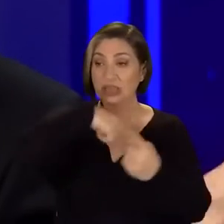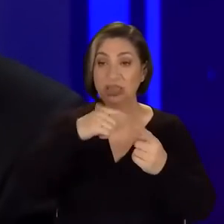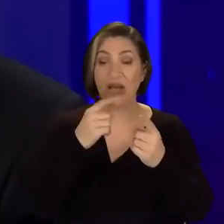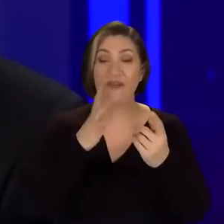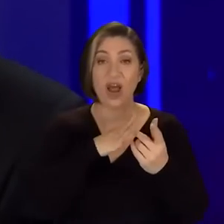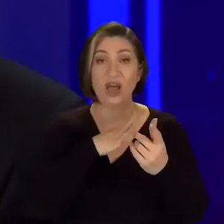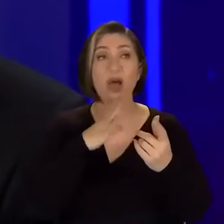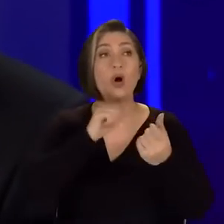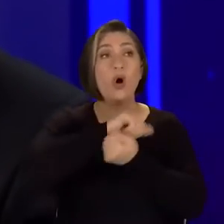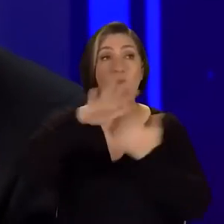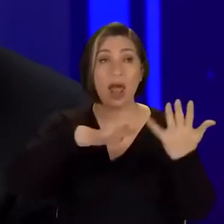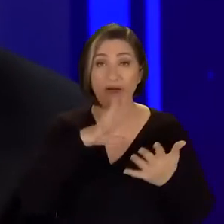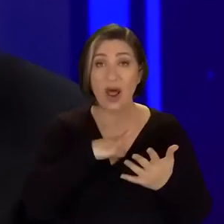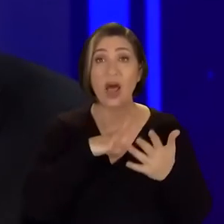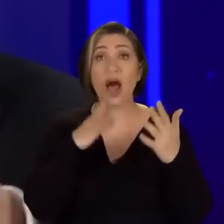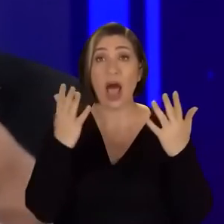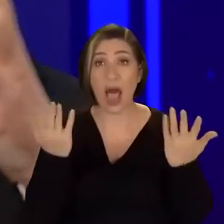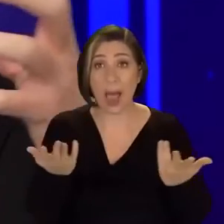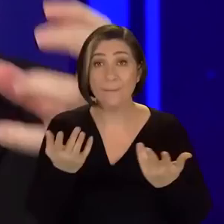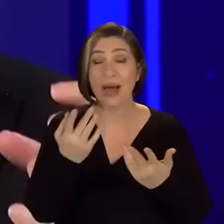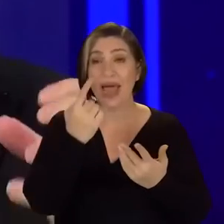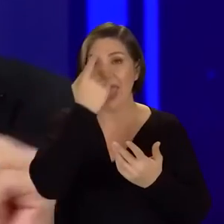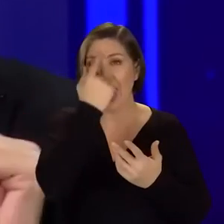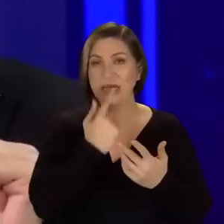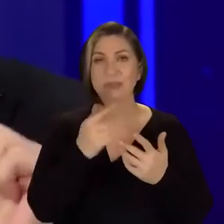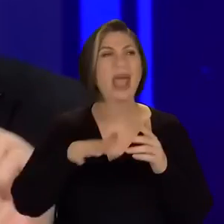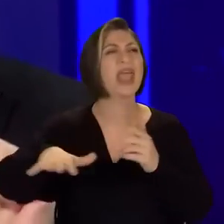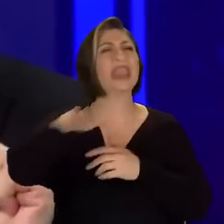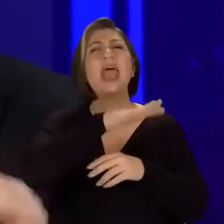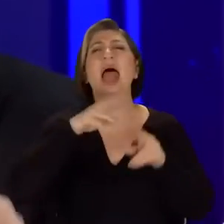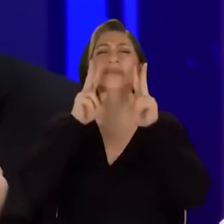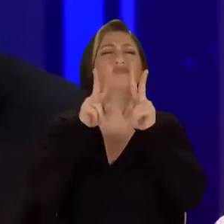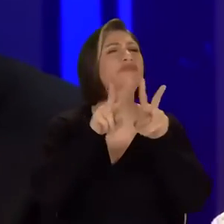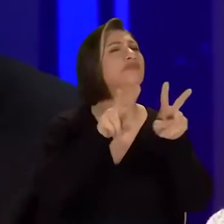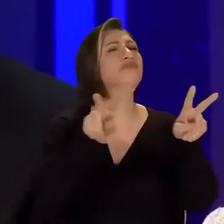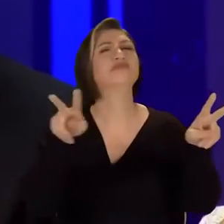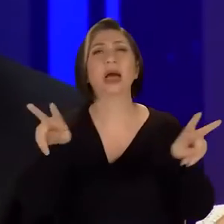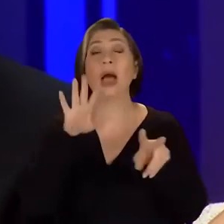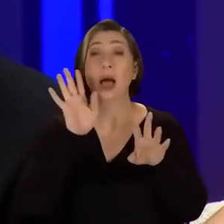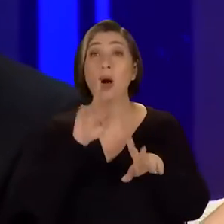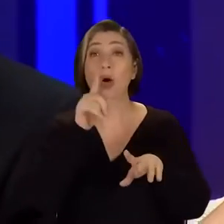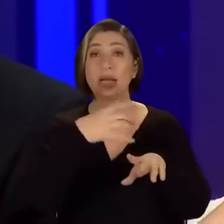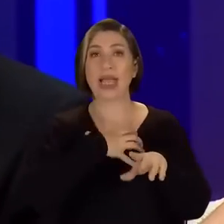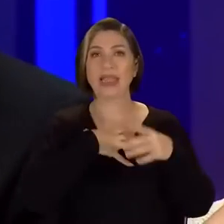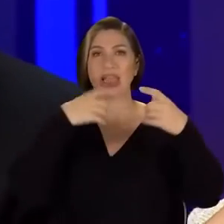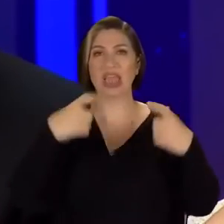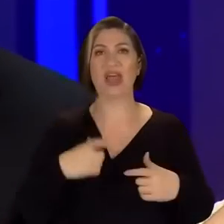var. Skandallar var falan. Ama resme şöyle genel bir baktığımız zaman şunu görüyoruz. Bitcoin kendine bir yer